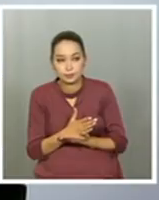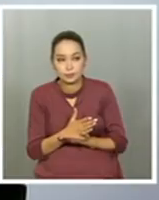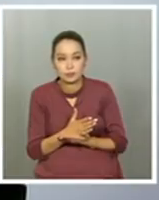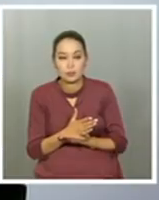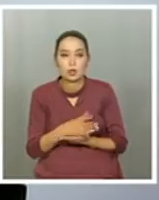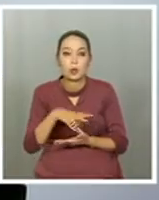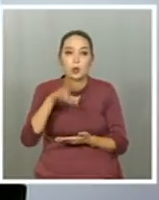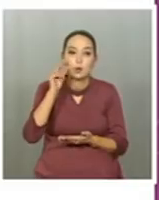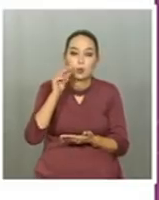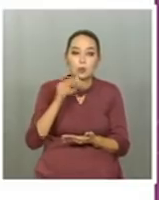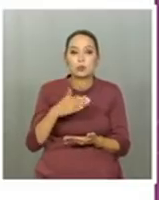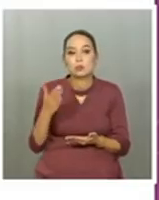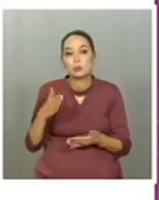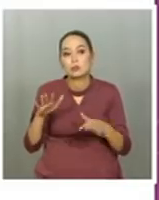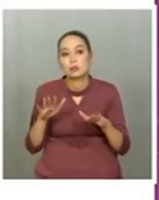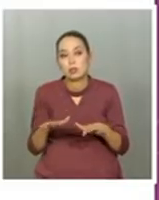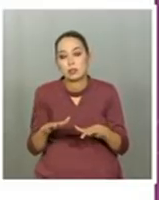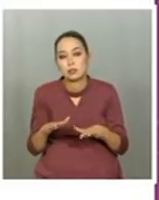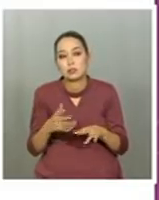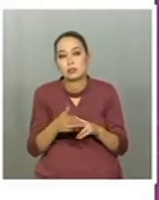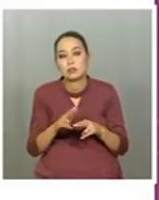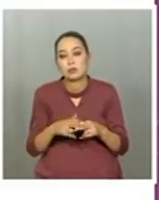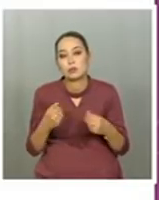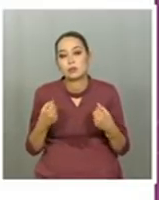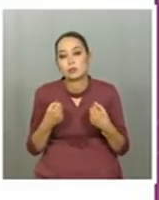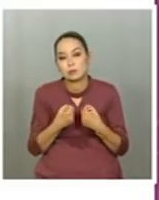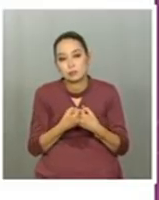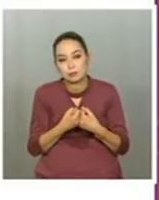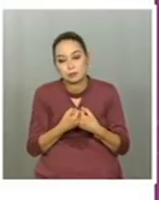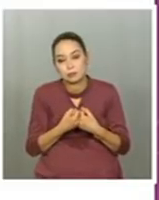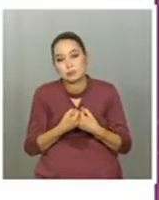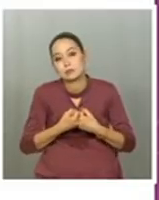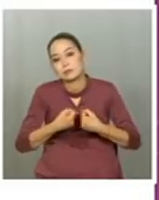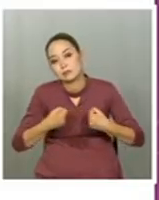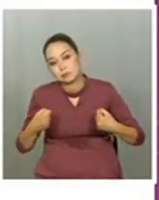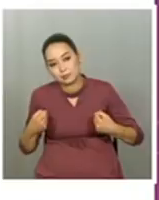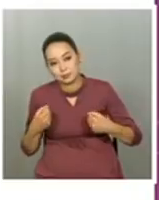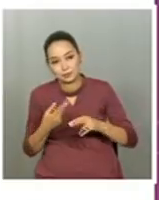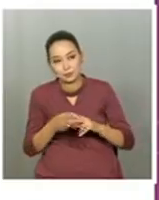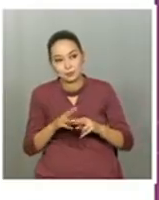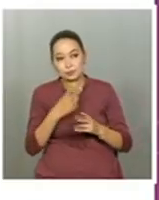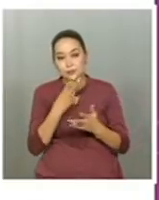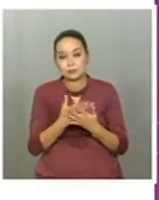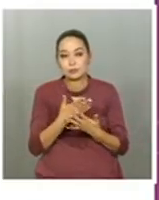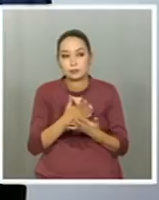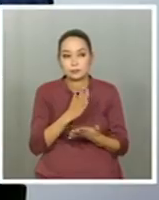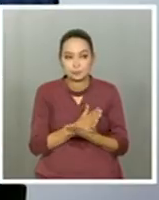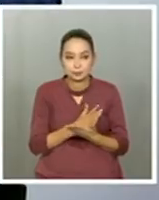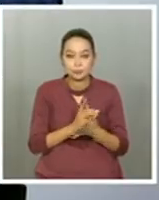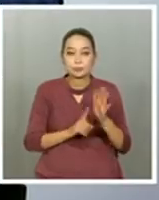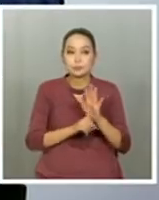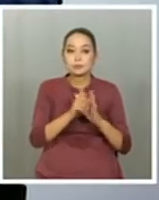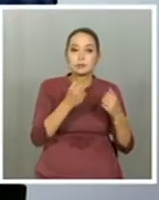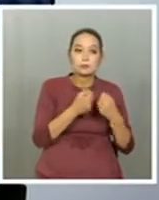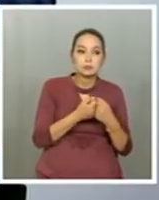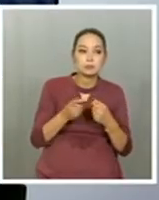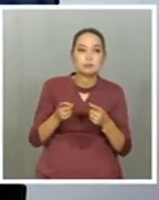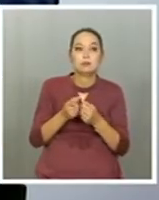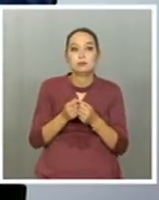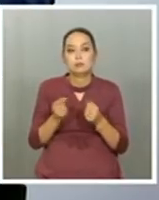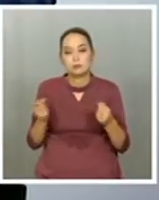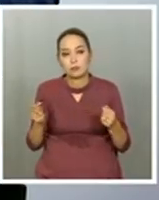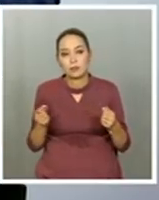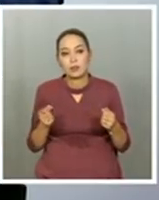өрнектің сол жағында бізде соқтығысудан кейінгі дене импульстарының қосындысы көрсетілген. Бұл жағдайдан біз нені көріп отырмыз?